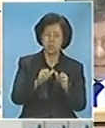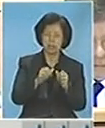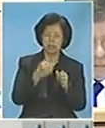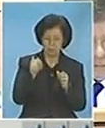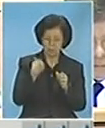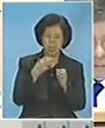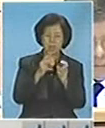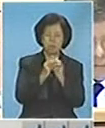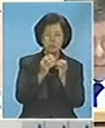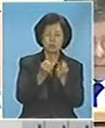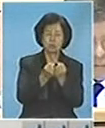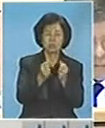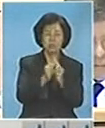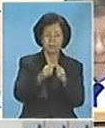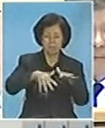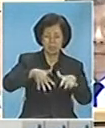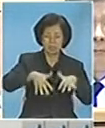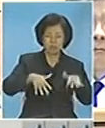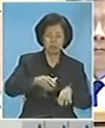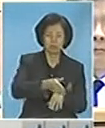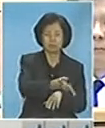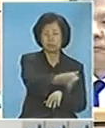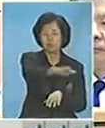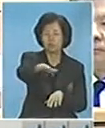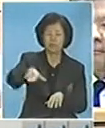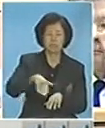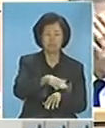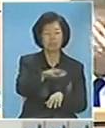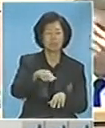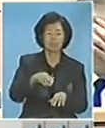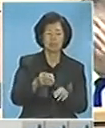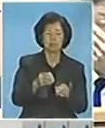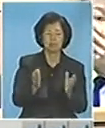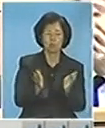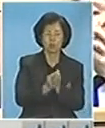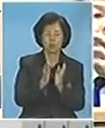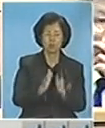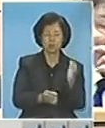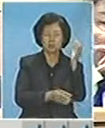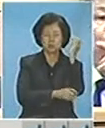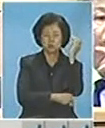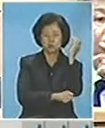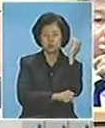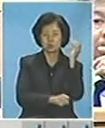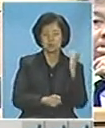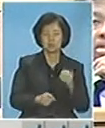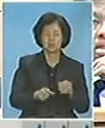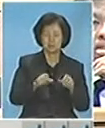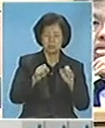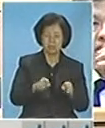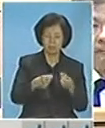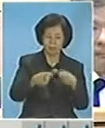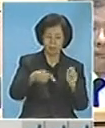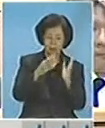เหมาะสมแก่พี่น้องประชาชนทั่วๆไปรวมถึงผู้มีรายได้น้อยที่สามารถที่จะมาเข้าอบรม